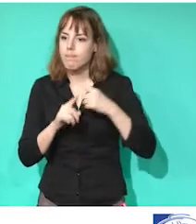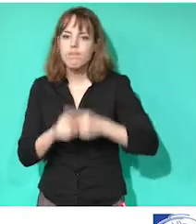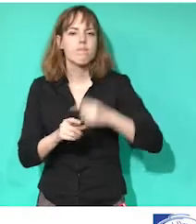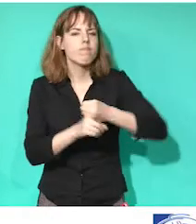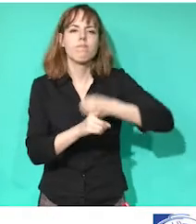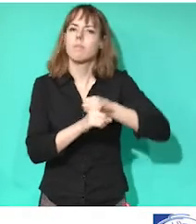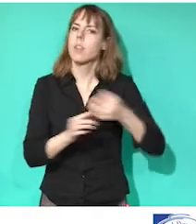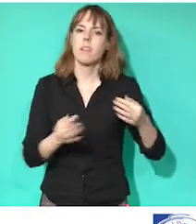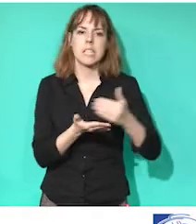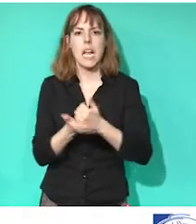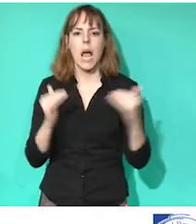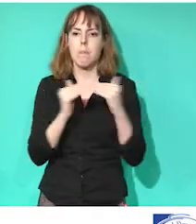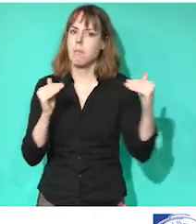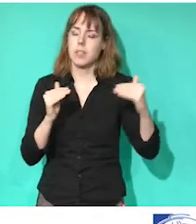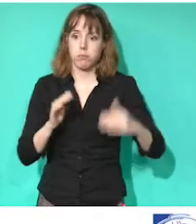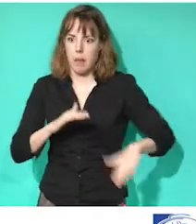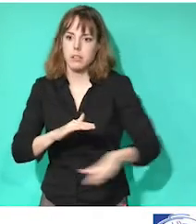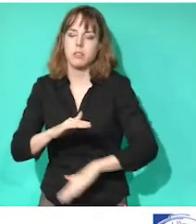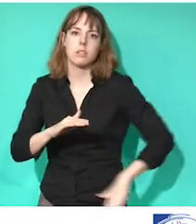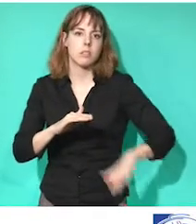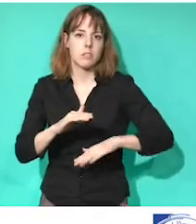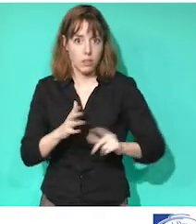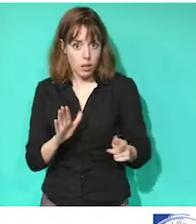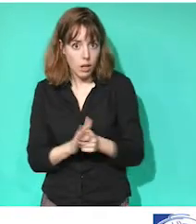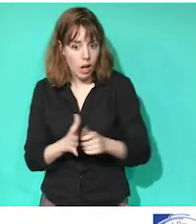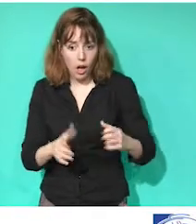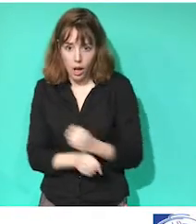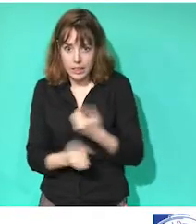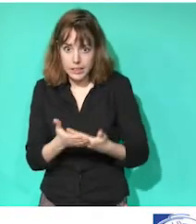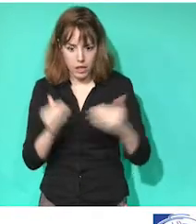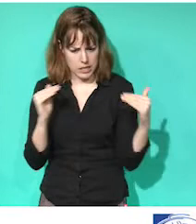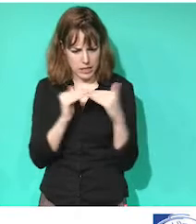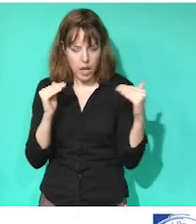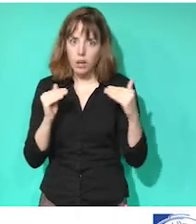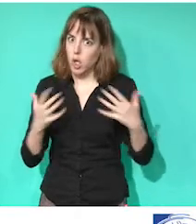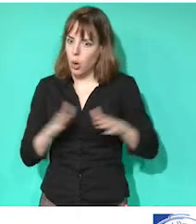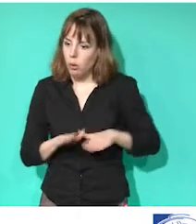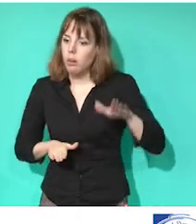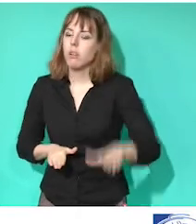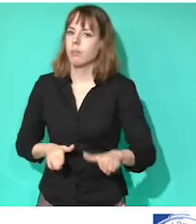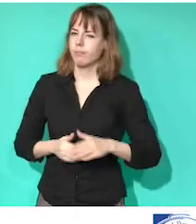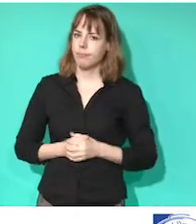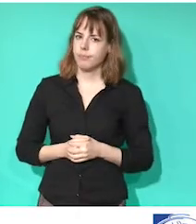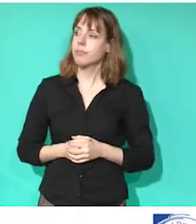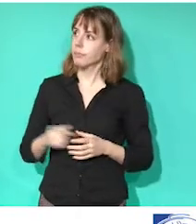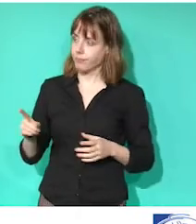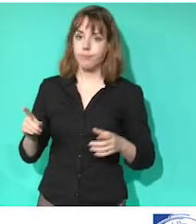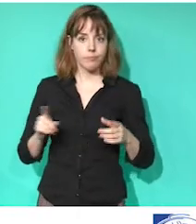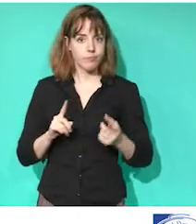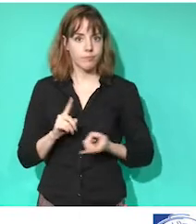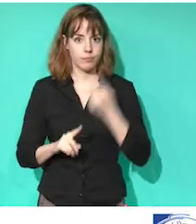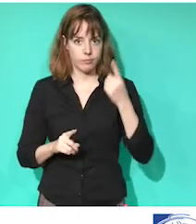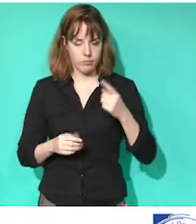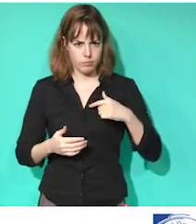que, encore une fois, quand il y aura égalité salariale... On aura déjà fait un pas. Ouais. Donc se préparer à ces questions,